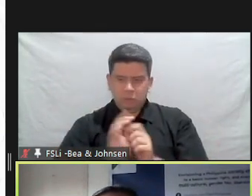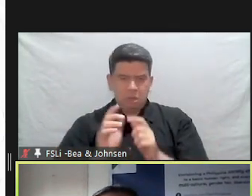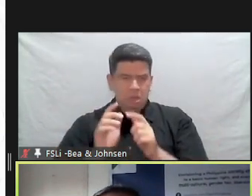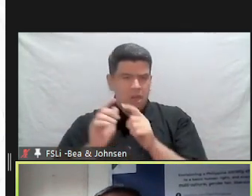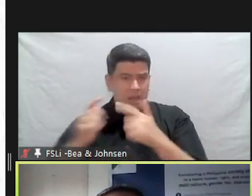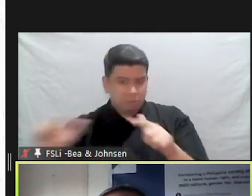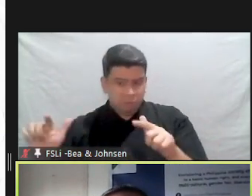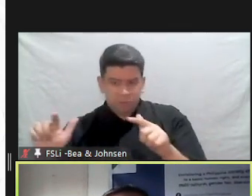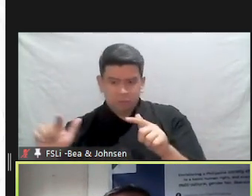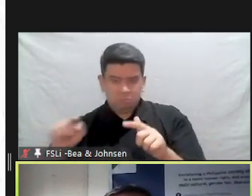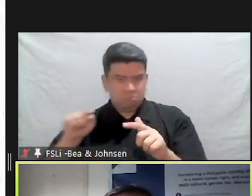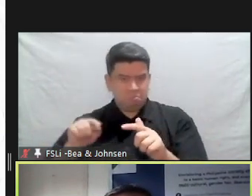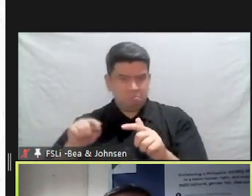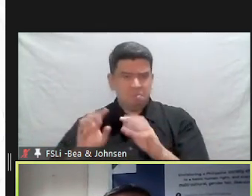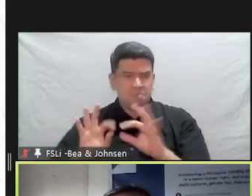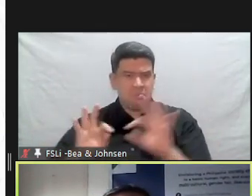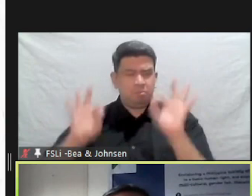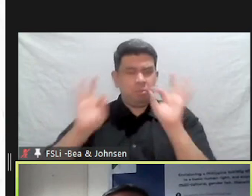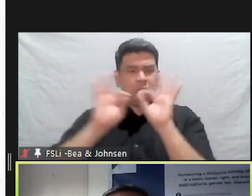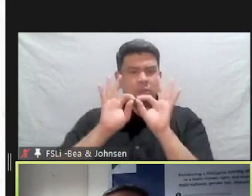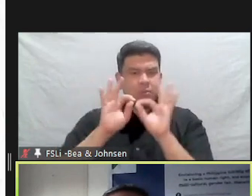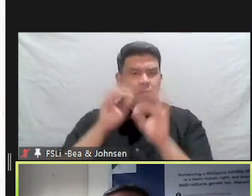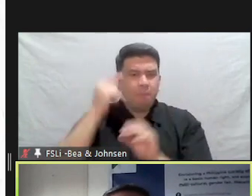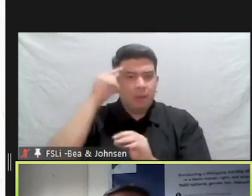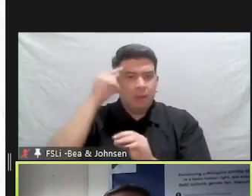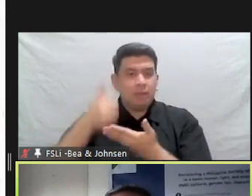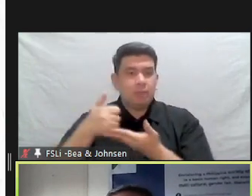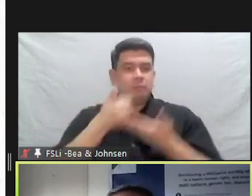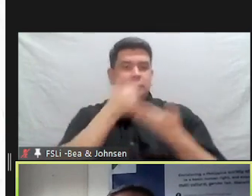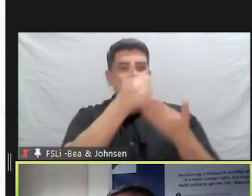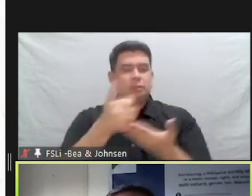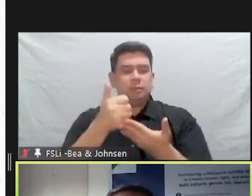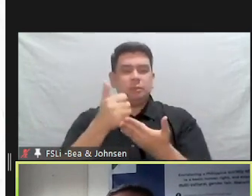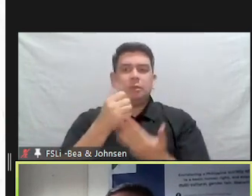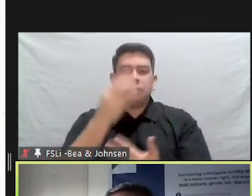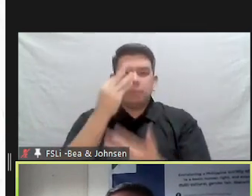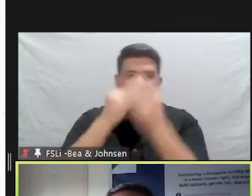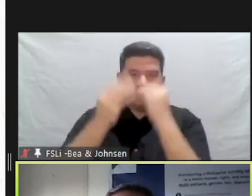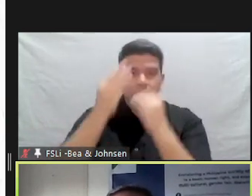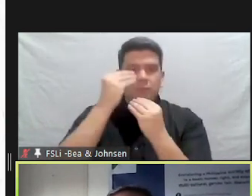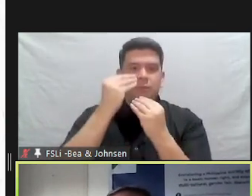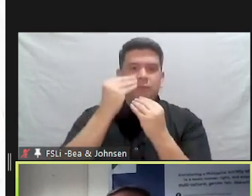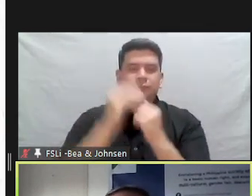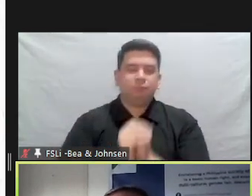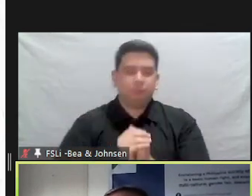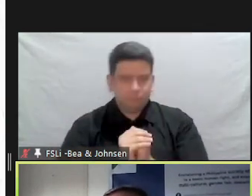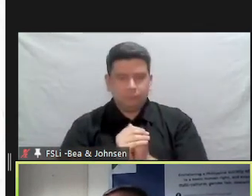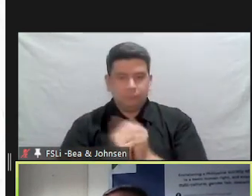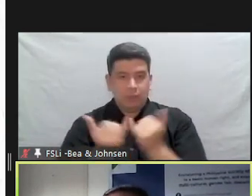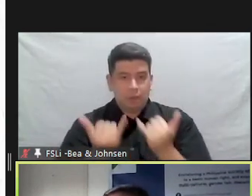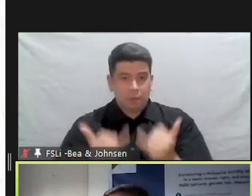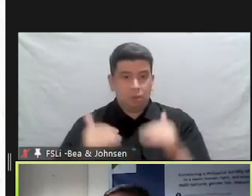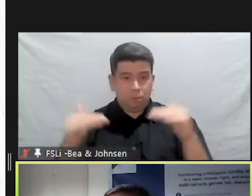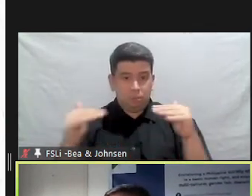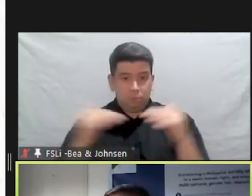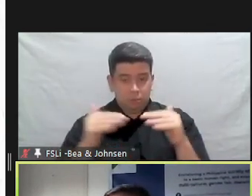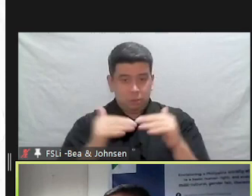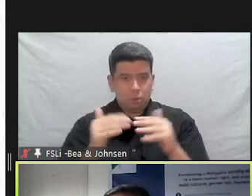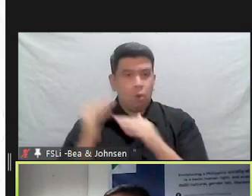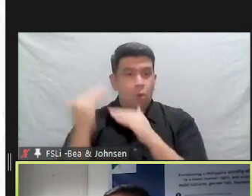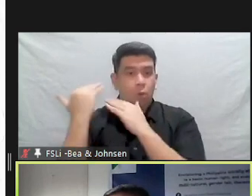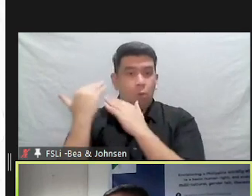mataas na antas ng kaalaman. At ito pong learning session na ito ay sana ay